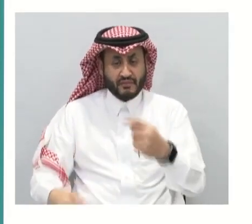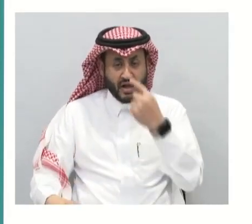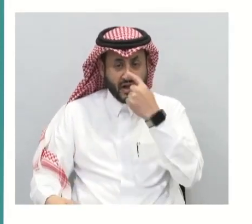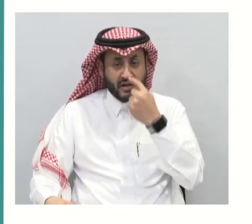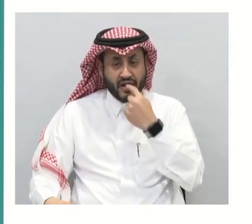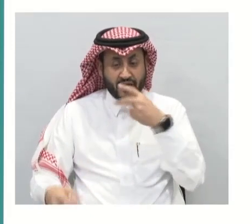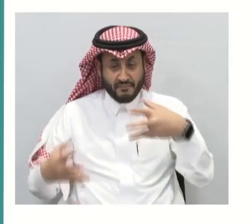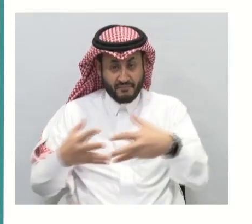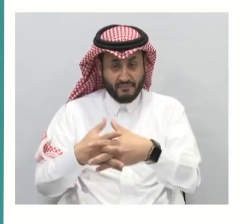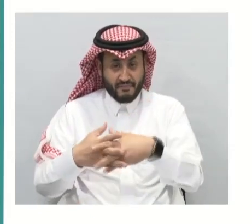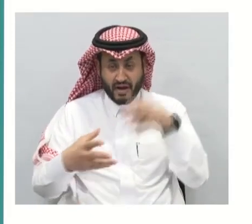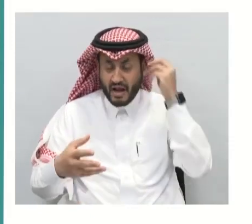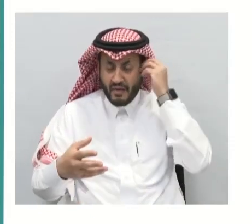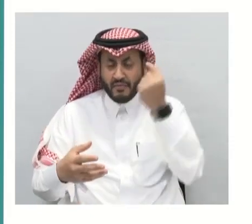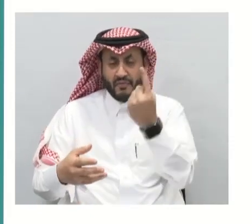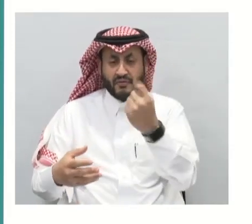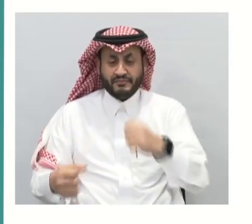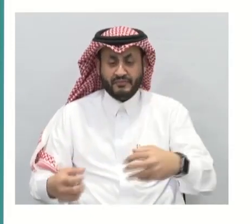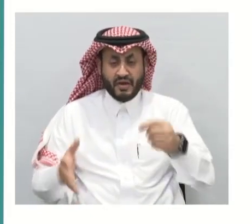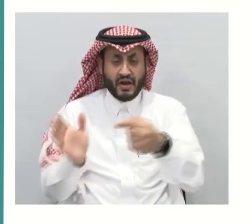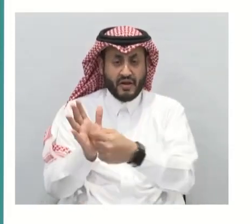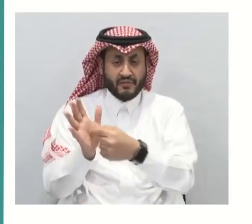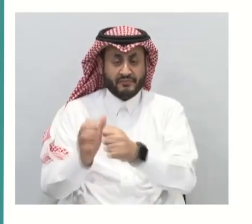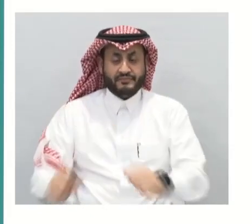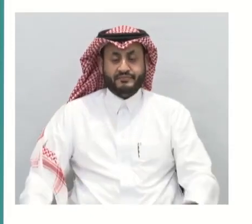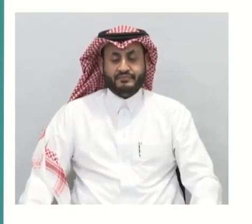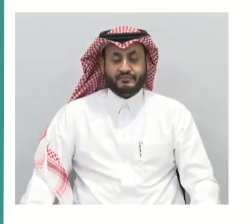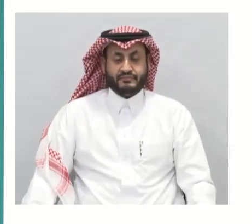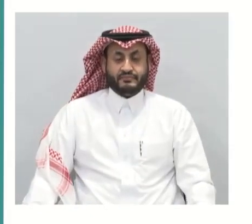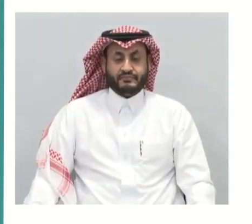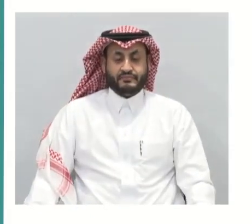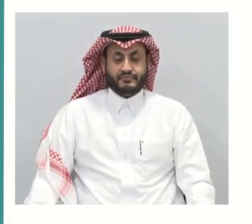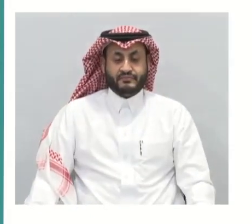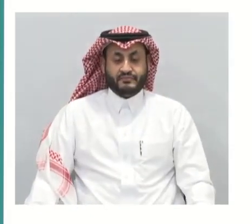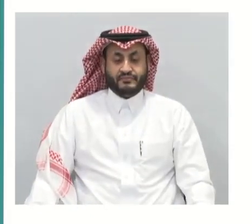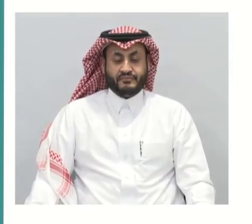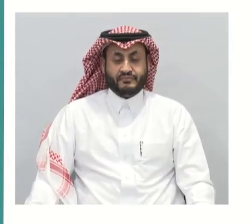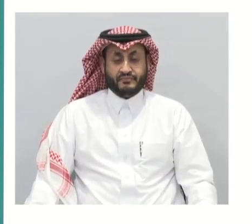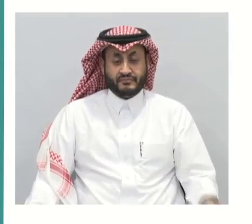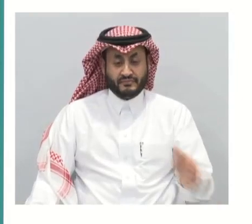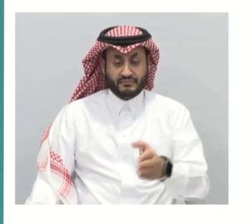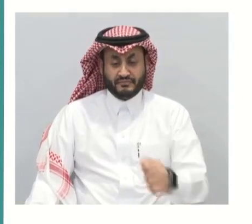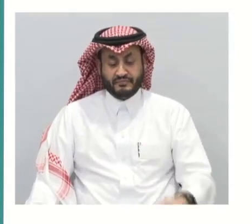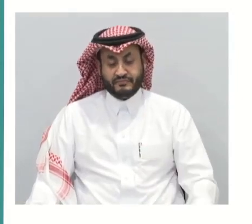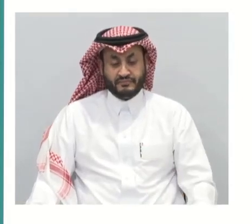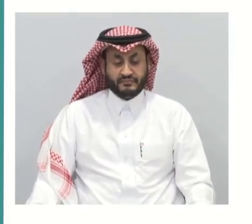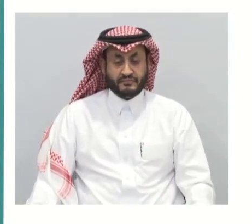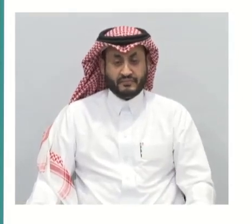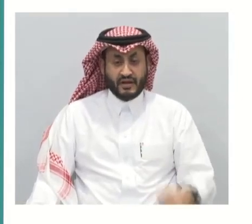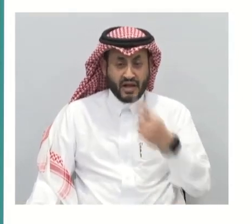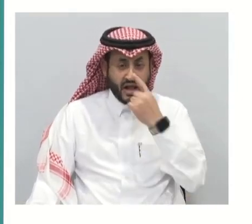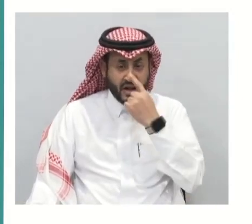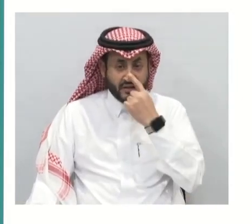الطعام من خلال مركز الشام والتذوق لذلك حاسه